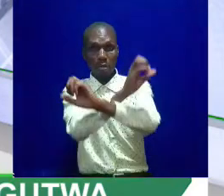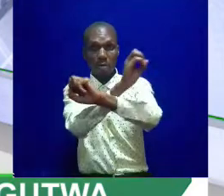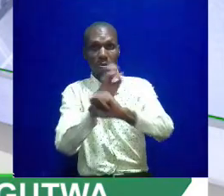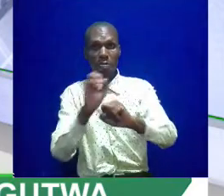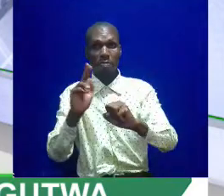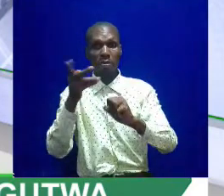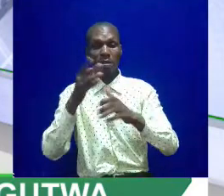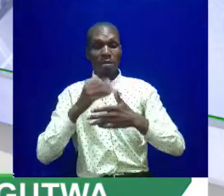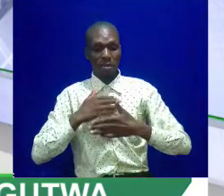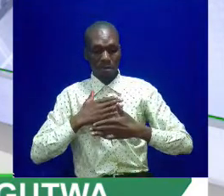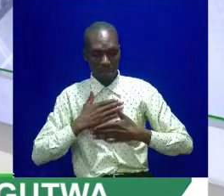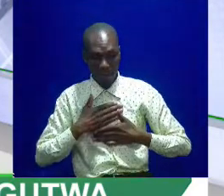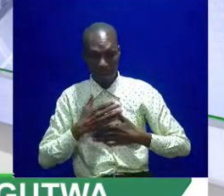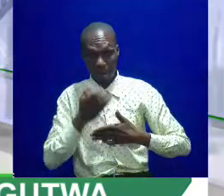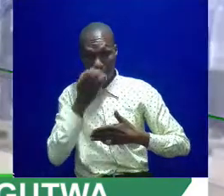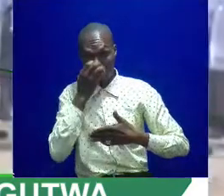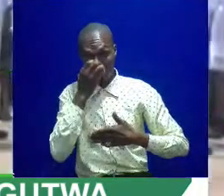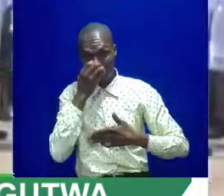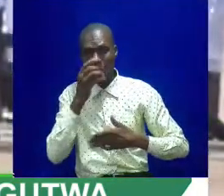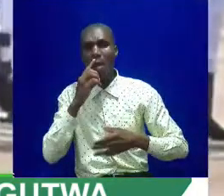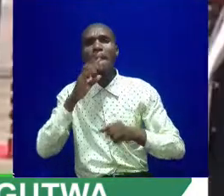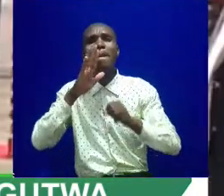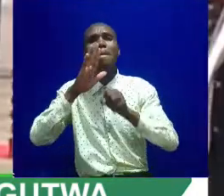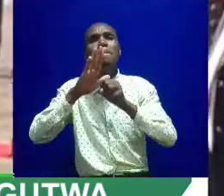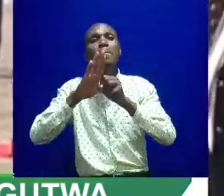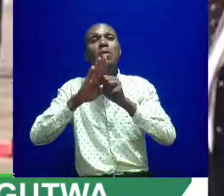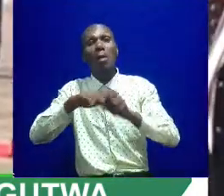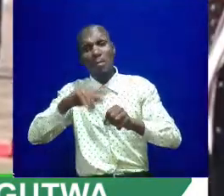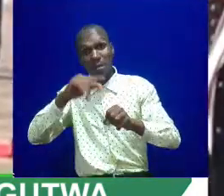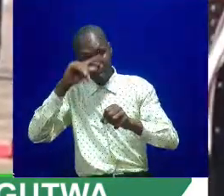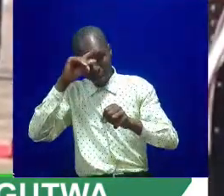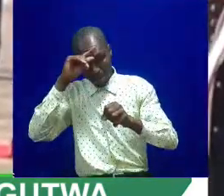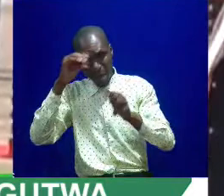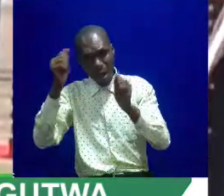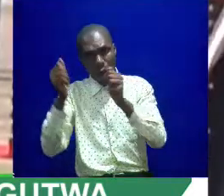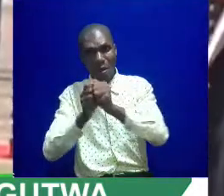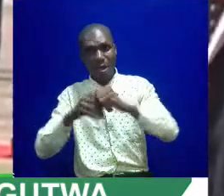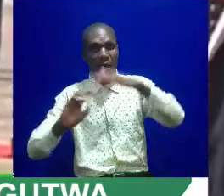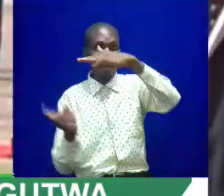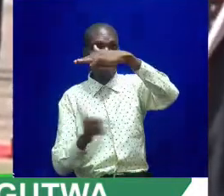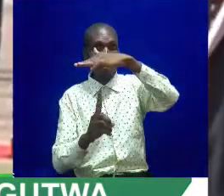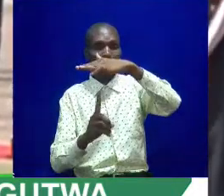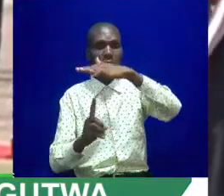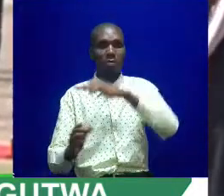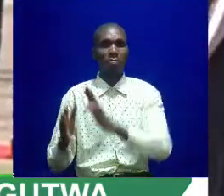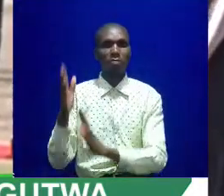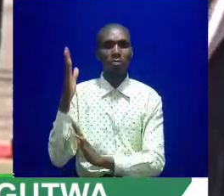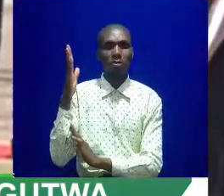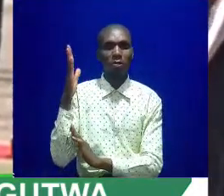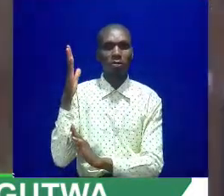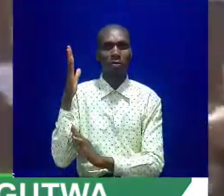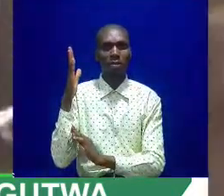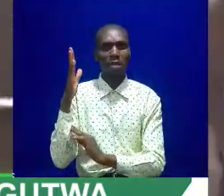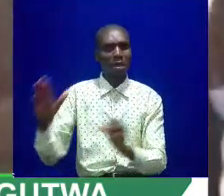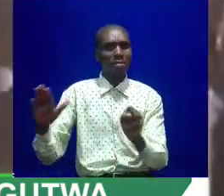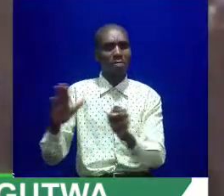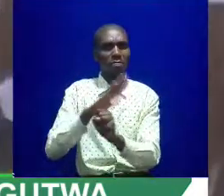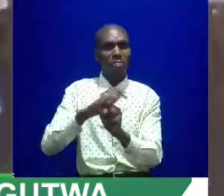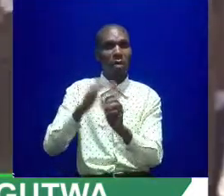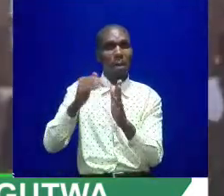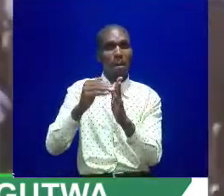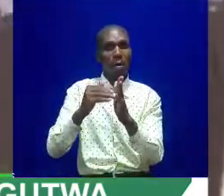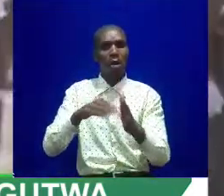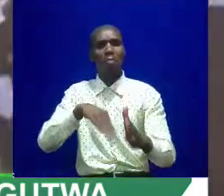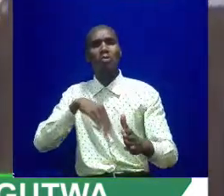Ruto aberega koeneke abune serikali kubwatirana ne wizara y'uburindi wayime na bage wizara y'uburindi n'ekikubeke merobere isaine yo